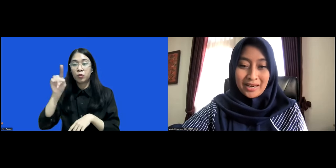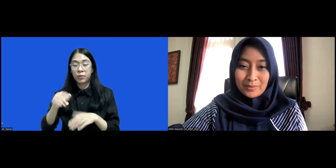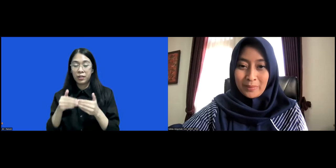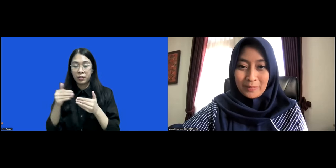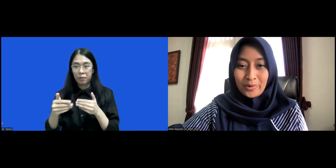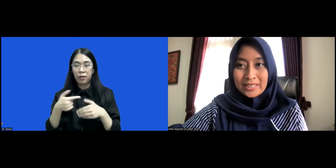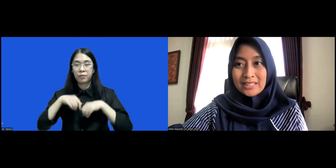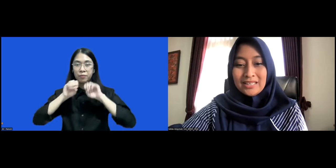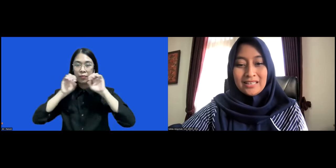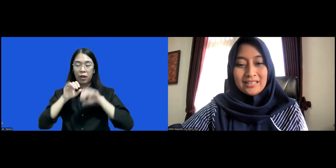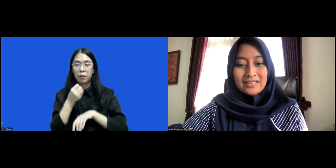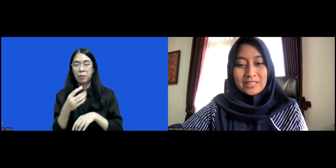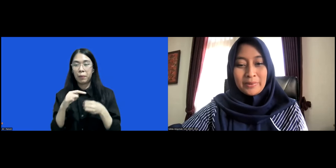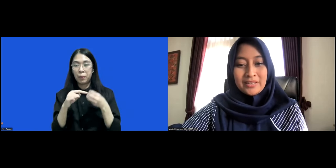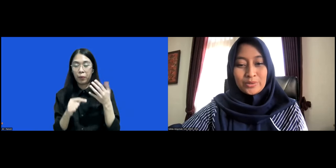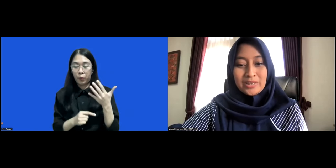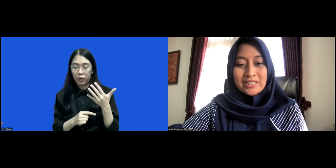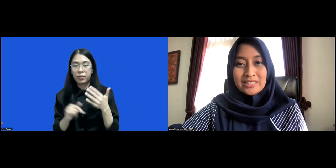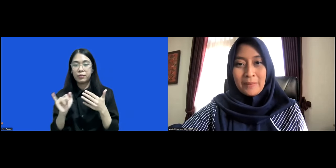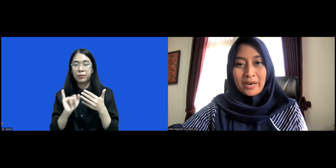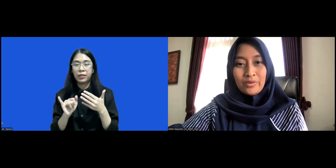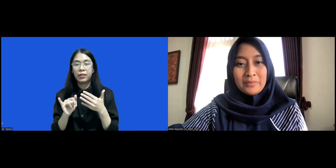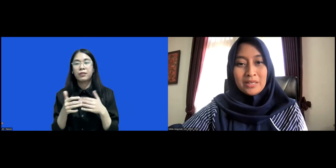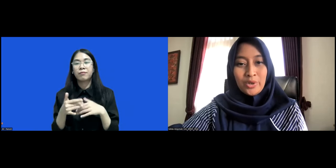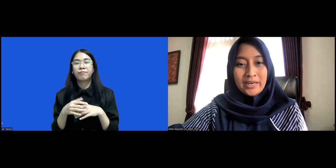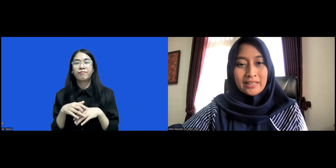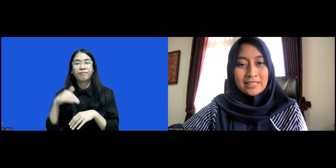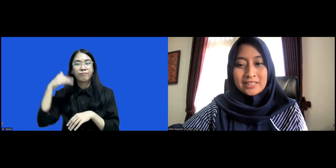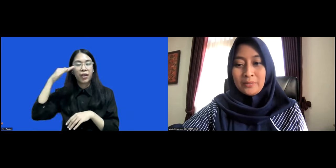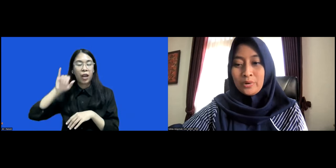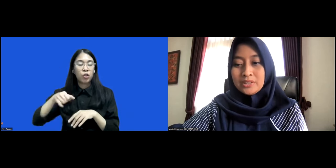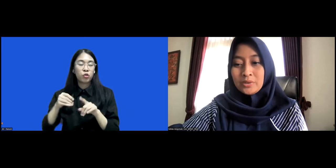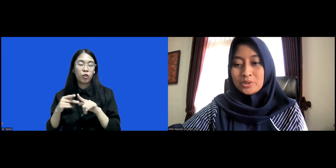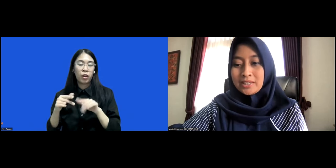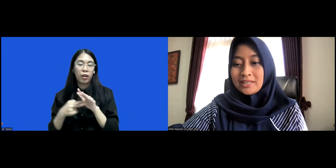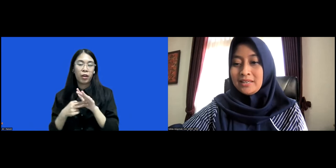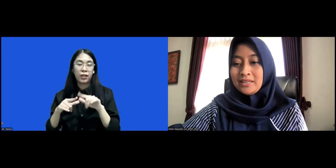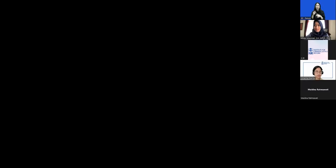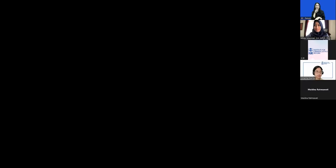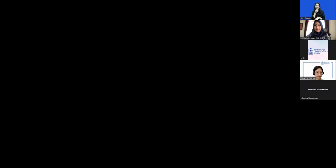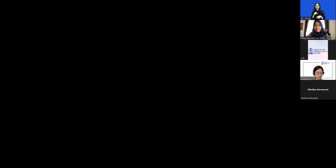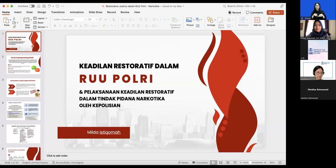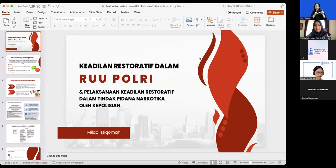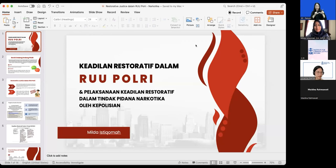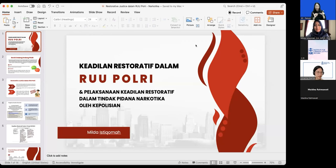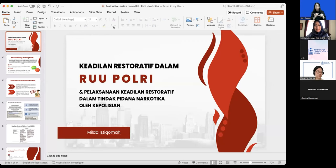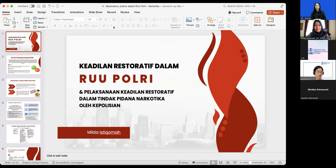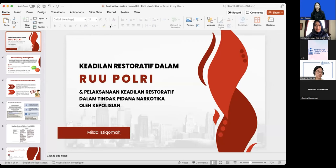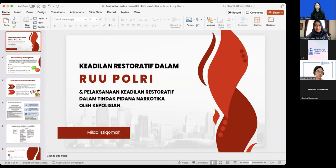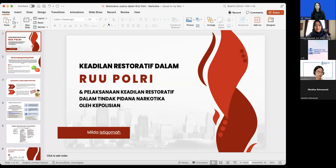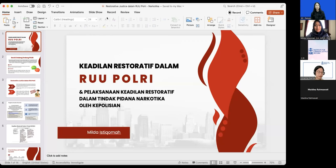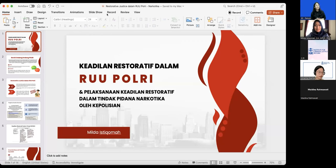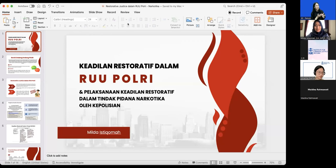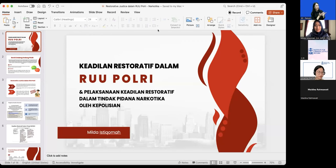menyampaikan beberapa poin seperti yang sudah disampaikan oleh Mbak Johana tadi saya mohon diizinkan untuk share screen ya Mbak ya